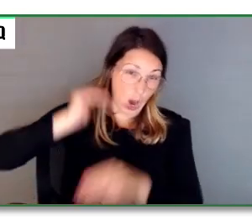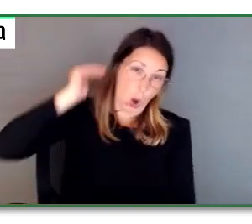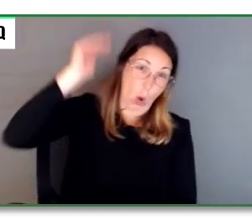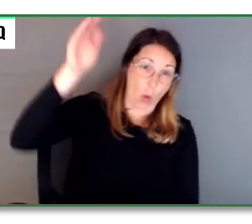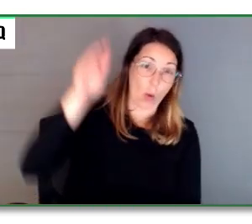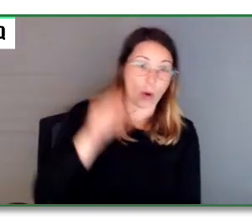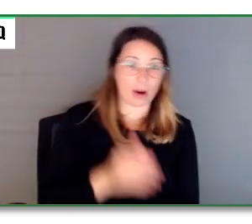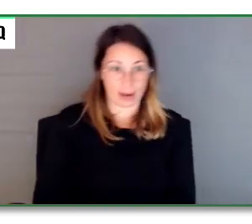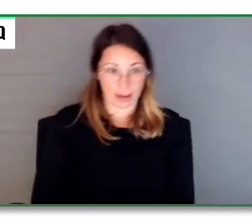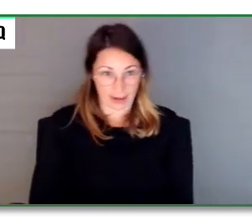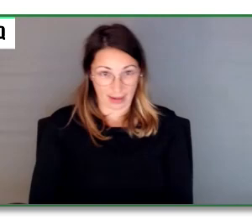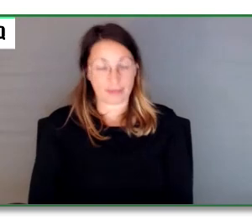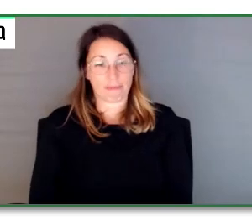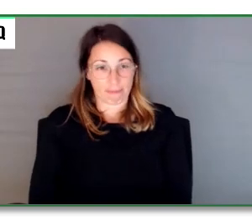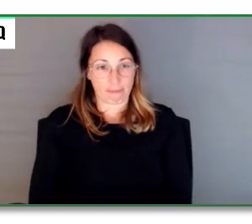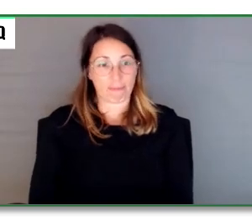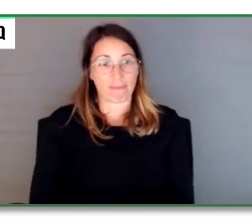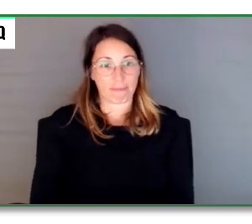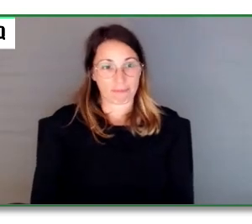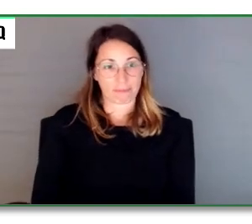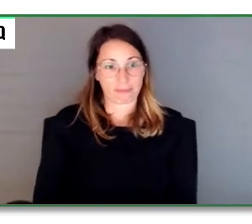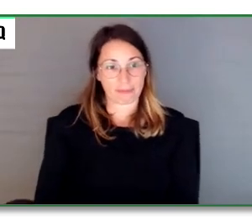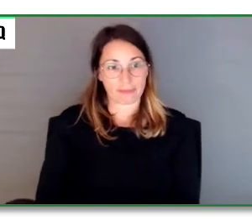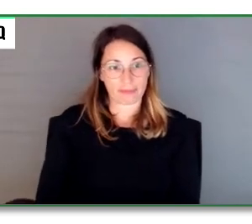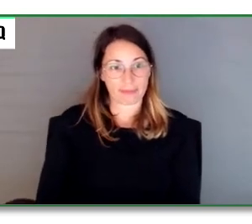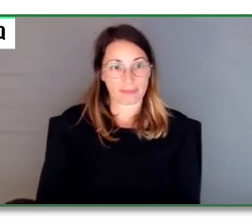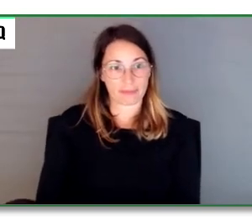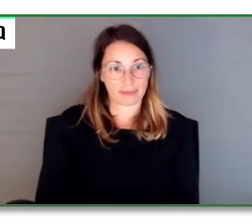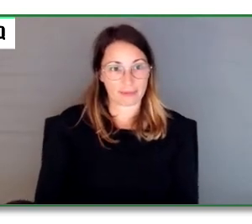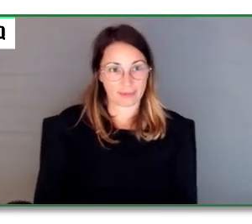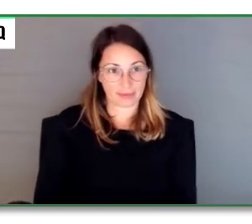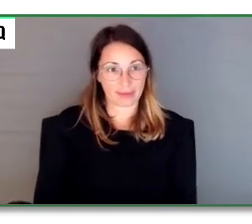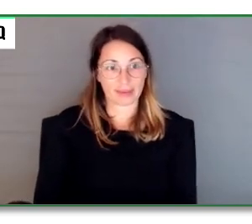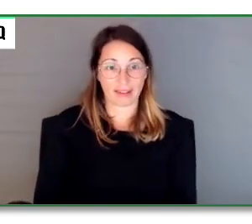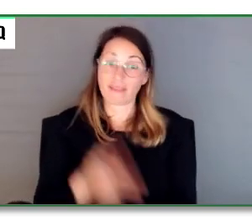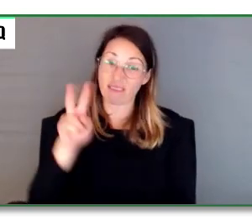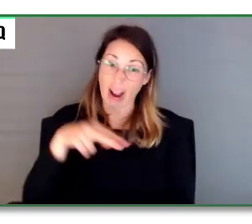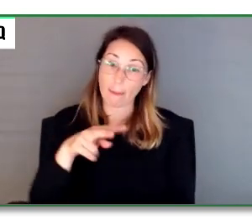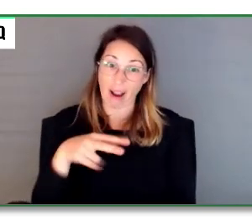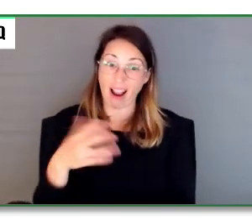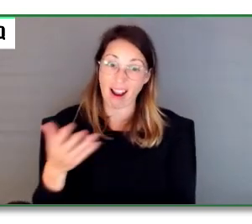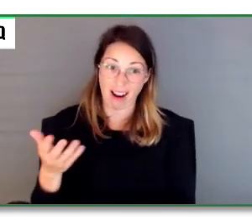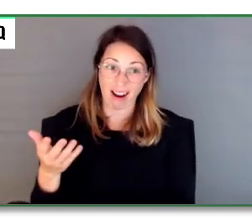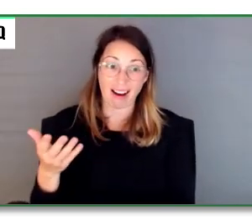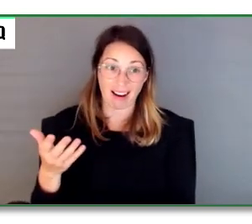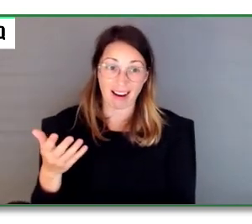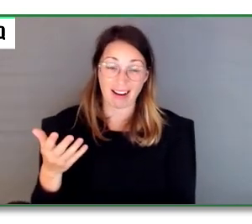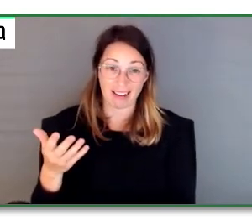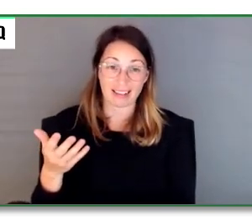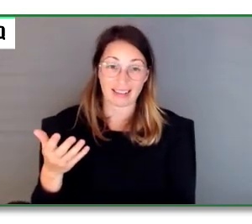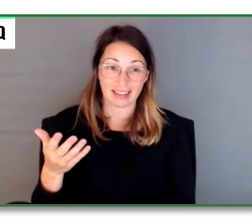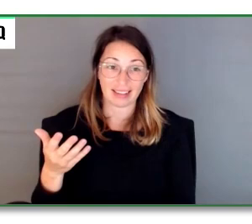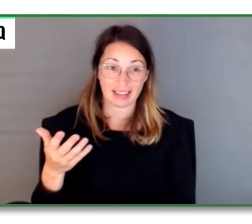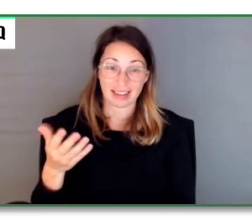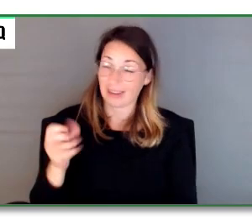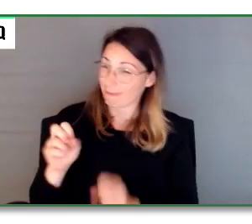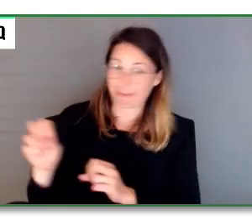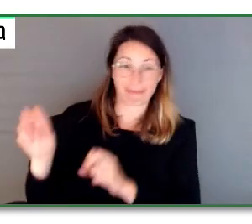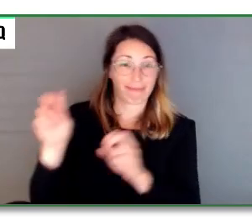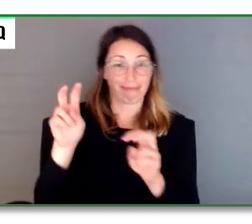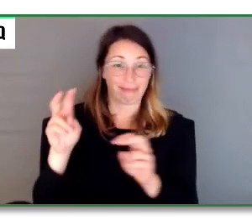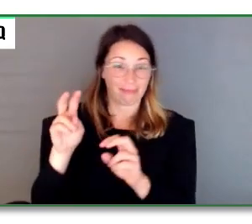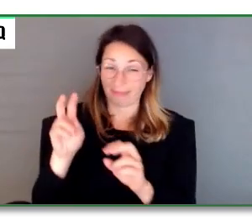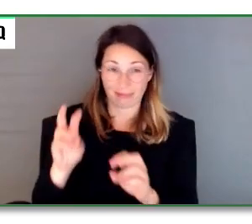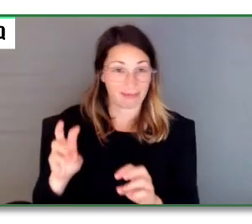Alors, c'est vraiment une expédition formidable, très